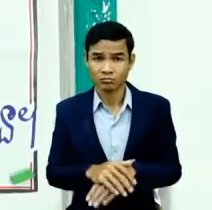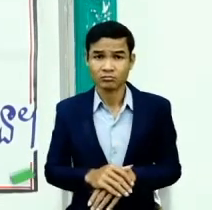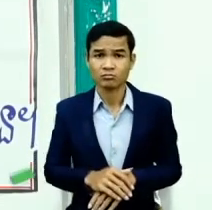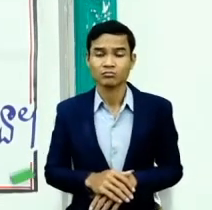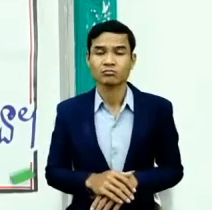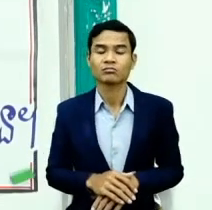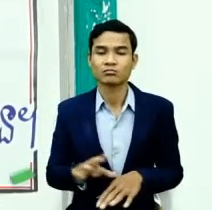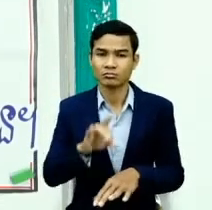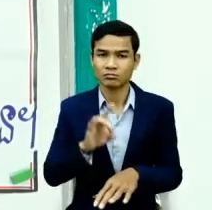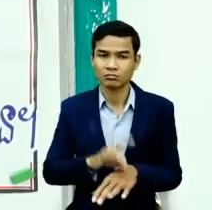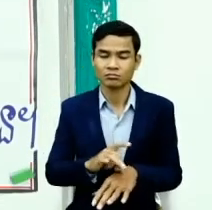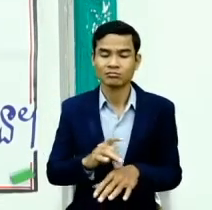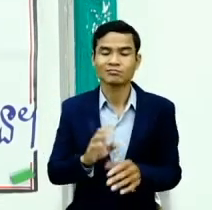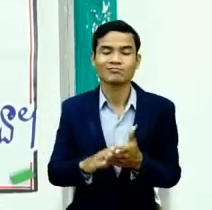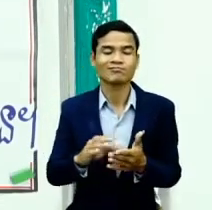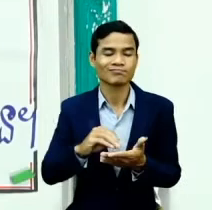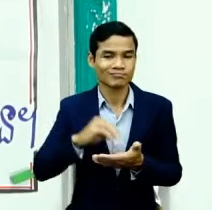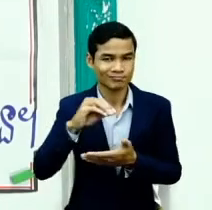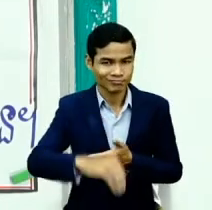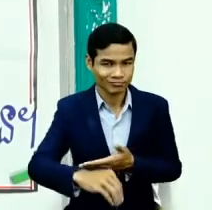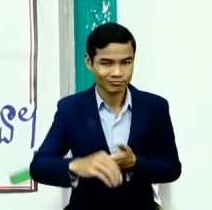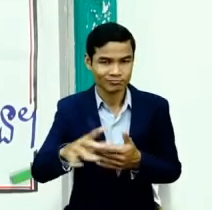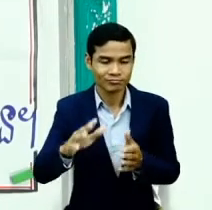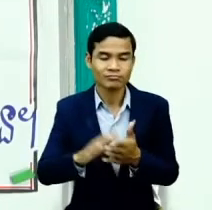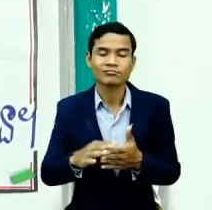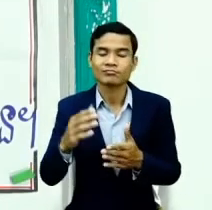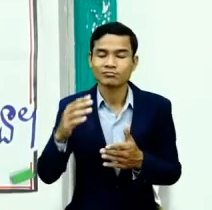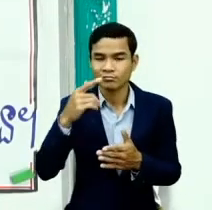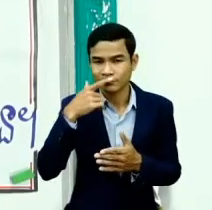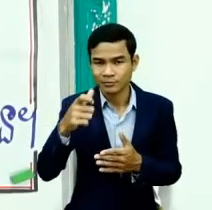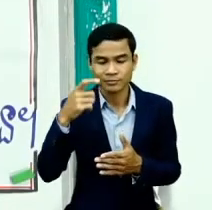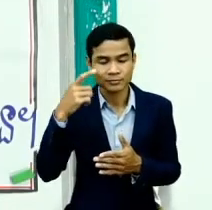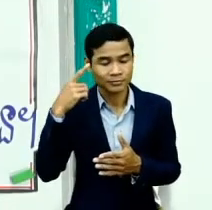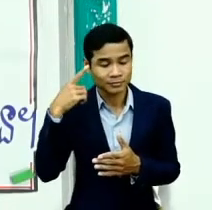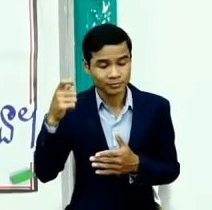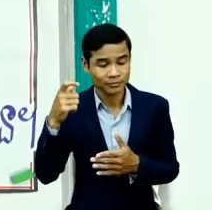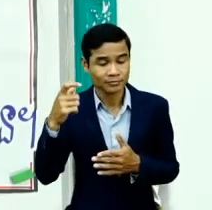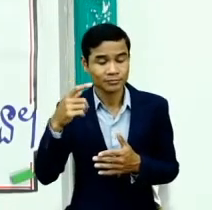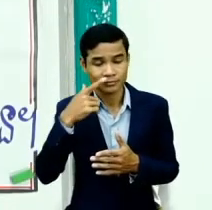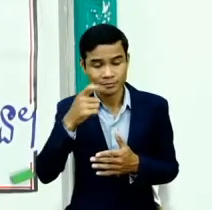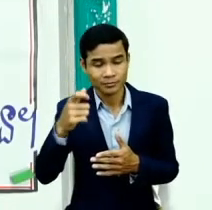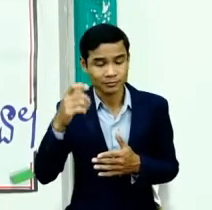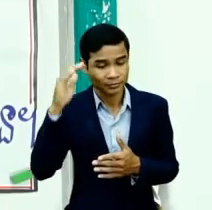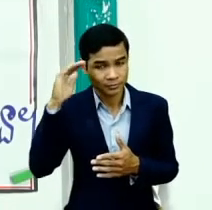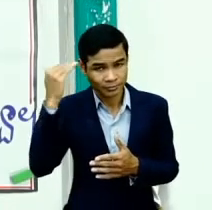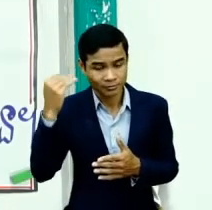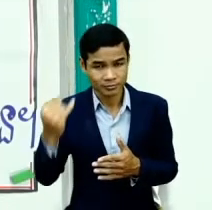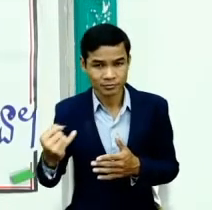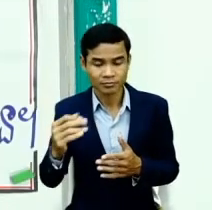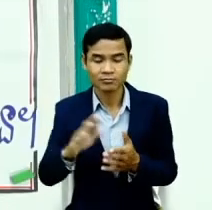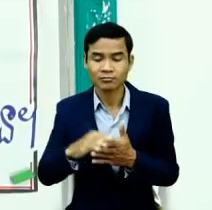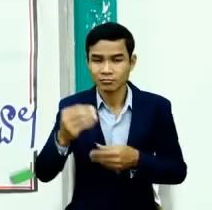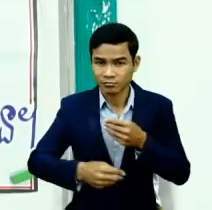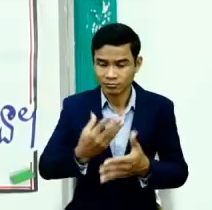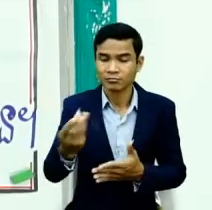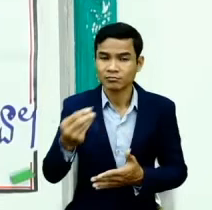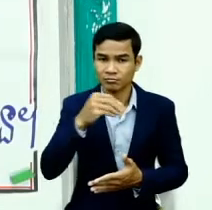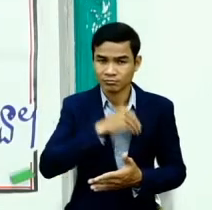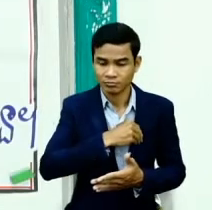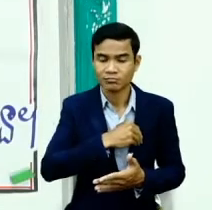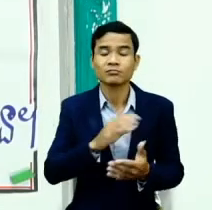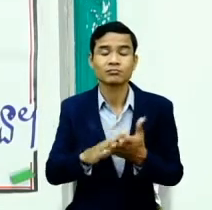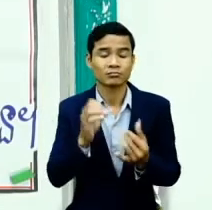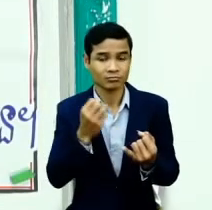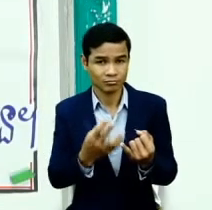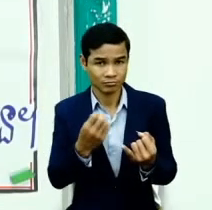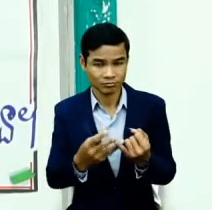để con đang làm nam bán ở bốc hay nữa con cứ a cho ở lạc nít tới tới lúa ban tạ cầm rái làm bây giờ mà chỉnh chăm con